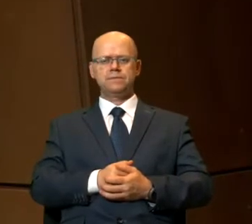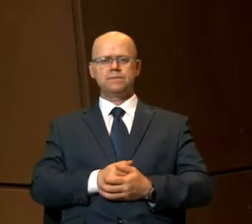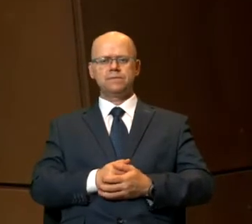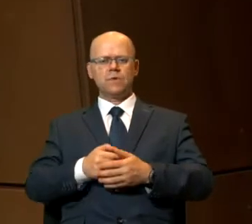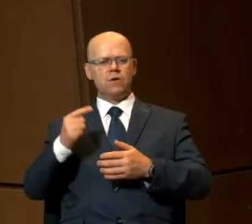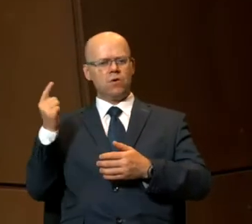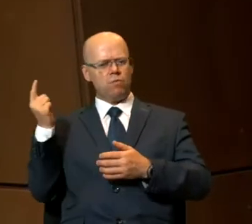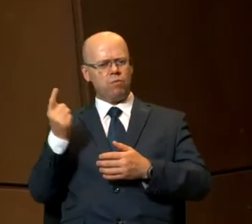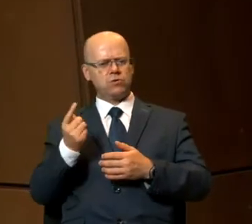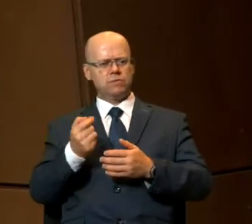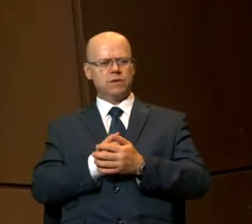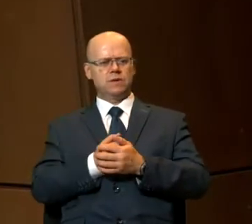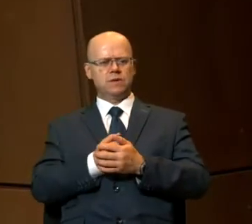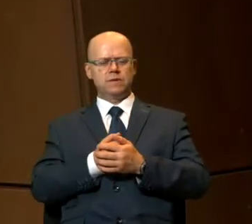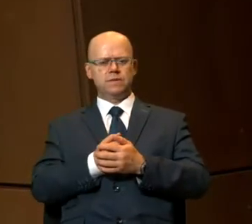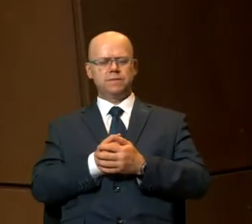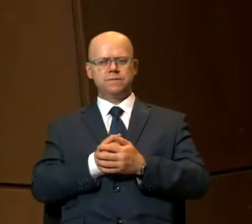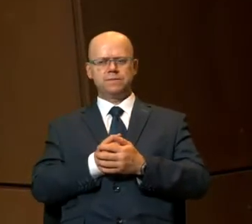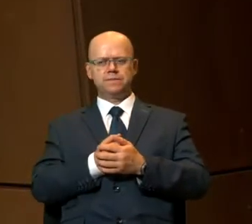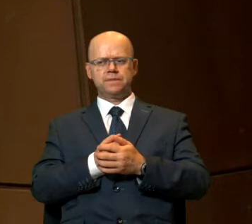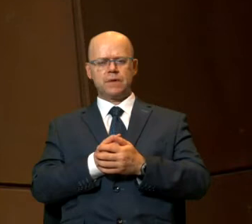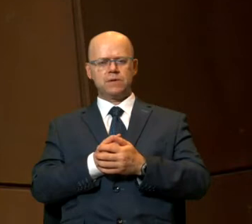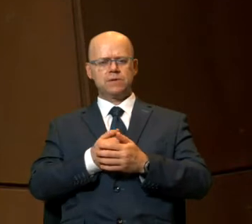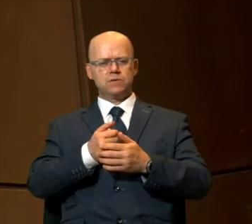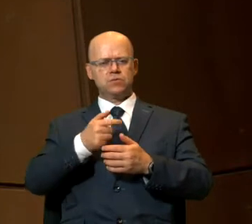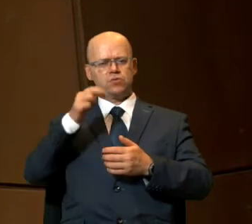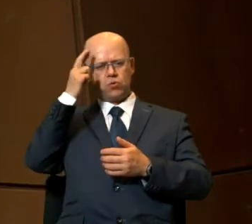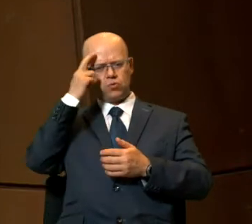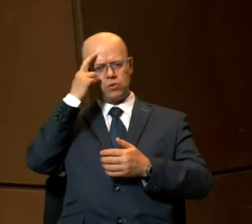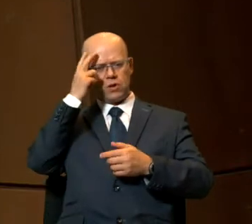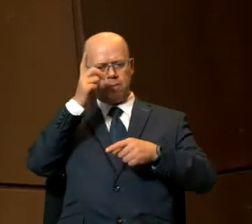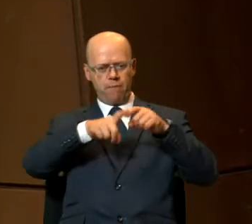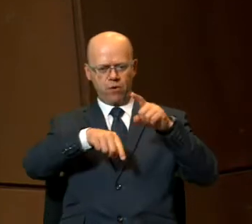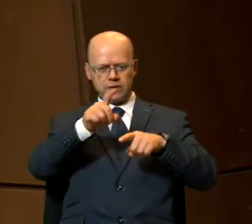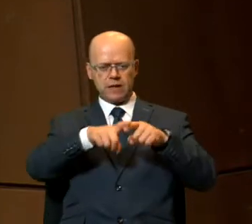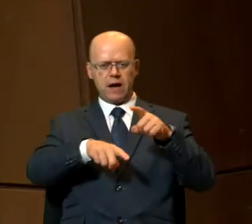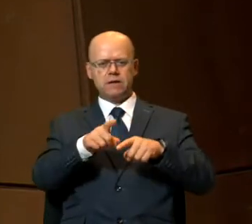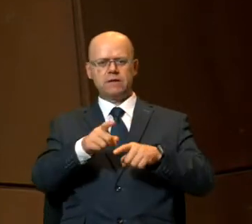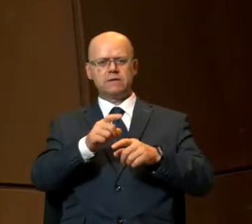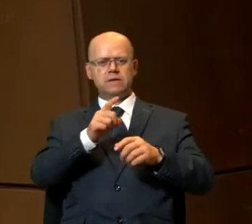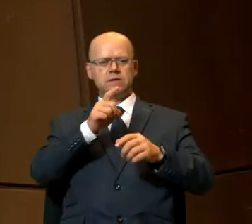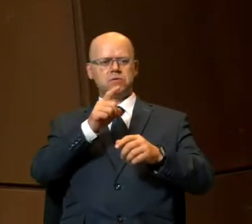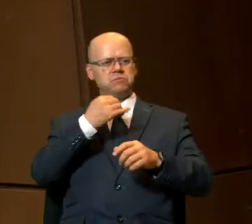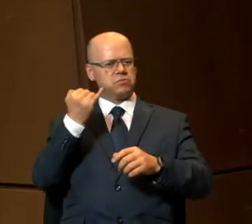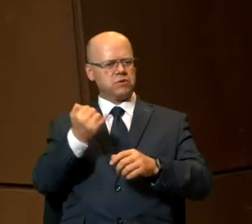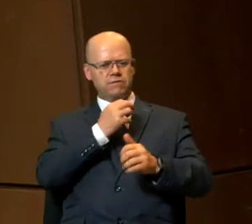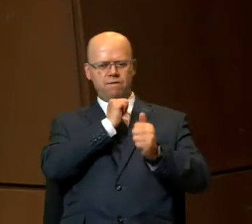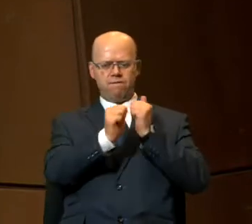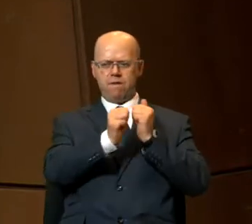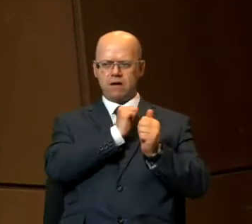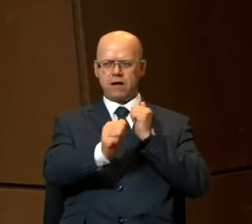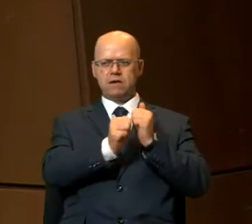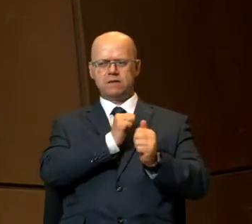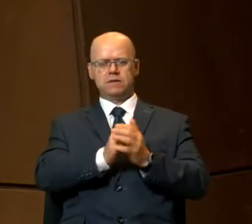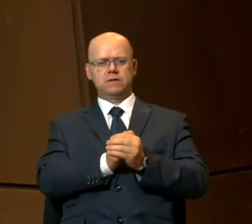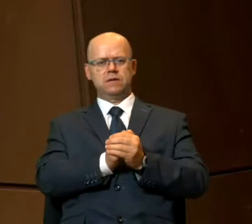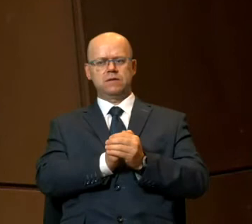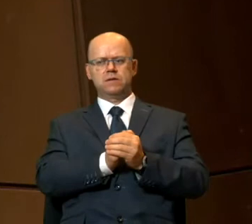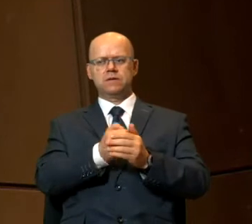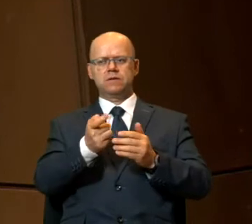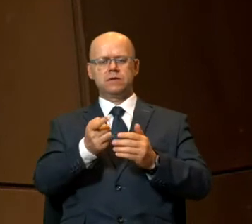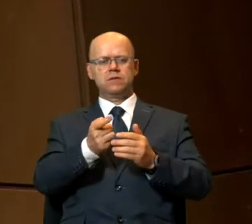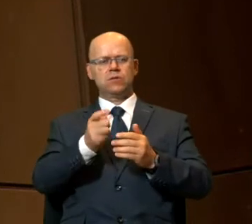musimy zdać sobie sprawę, że polityka dla wielu wydaje się walką przeciwności. To jest to pojmowanie polityki,